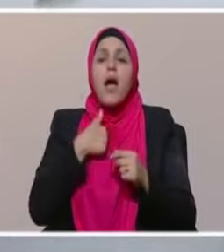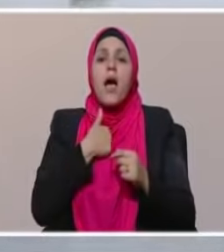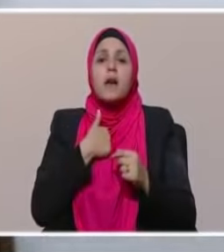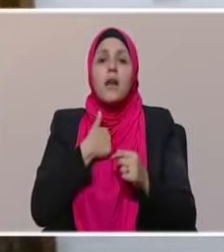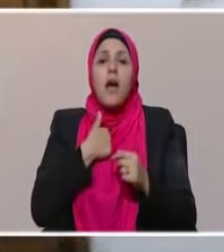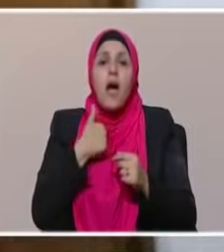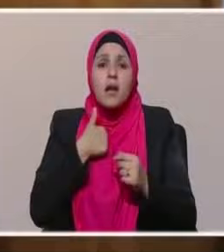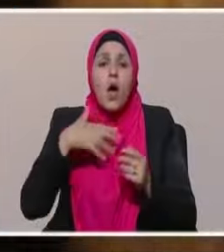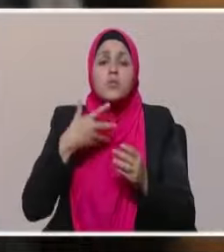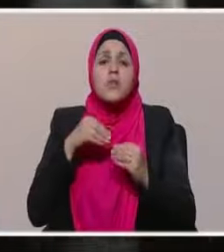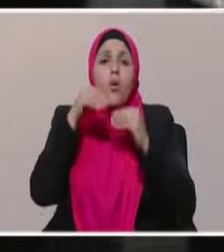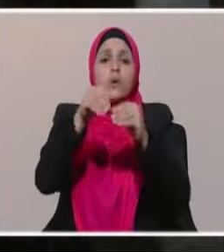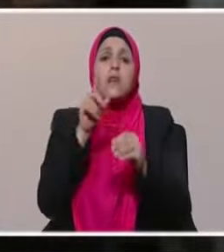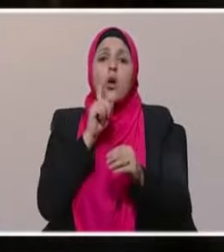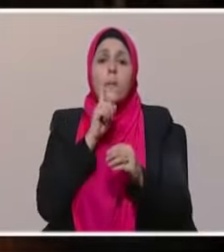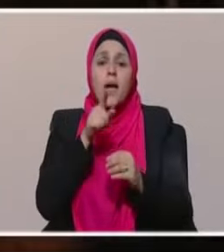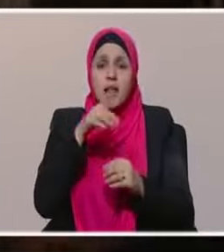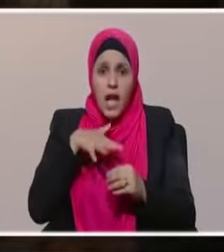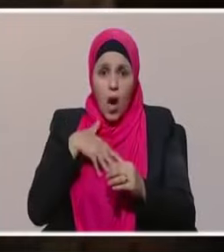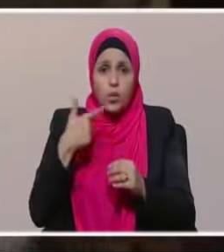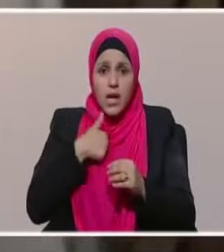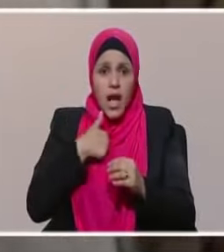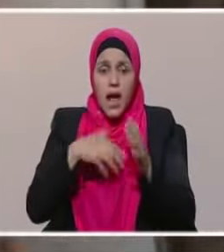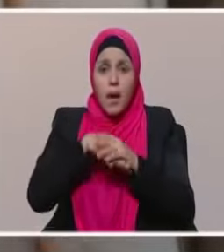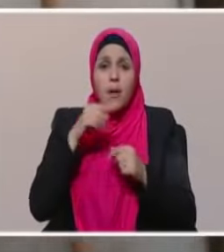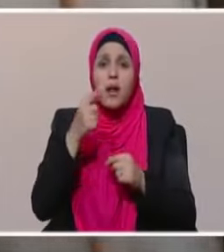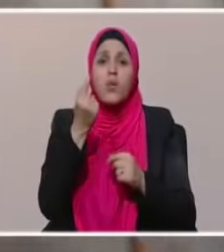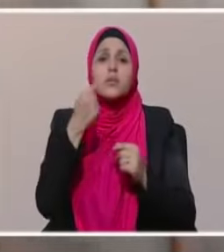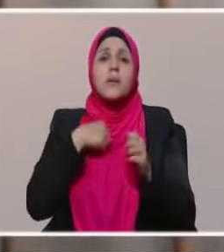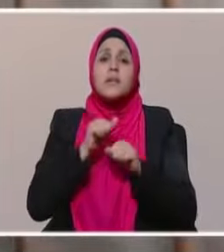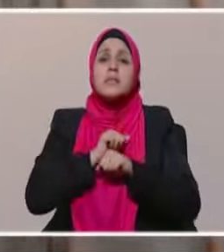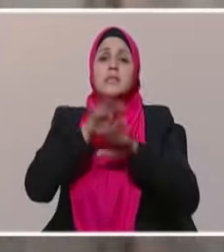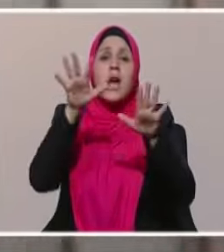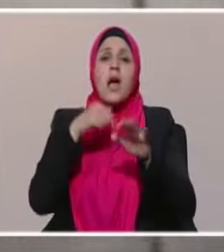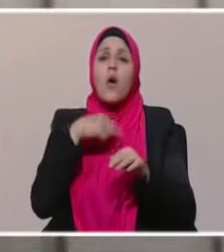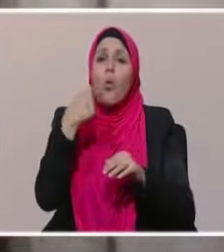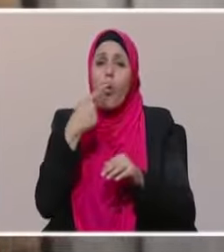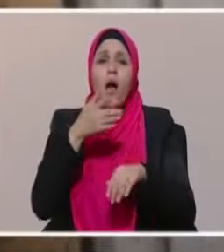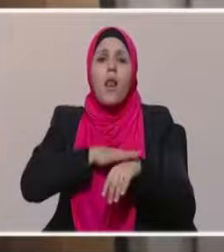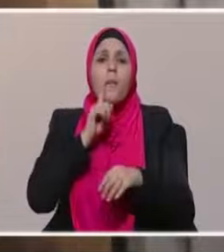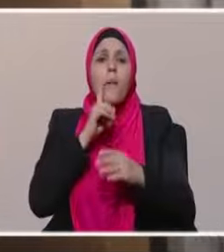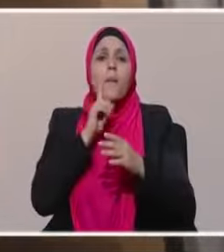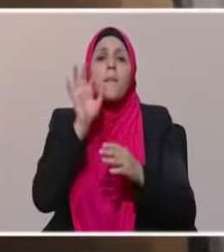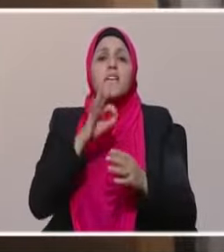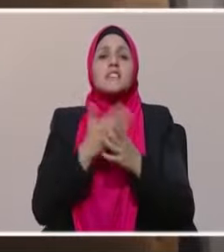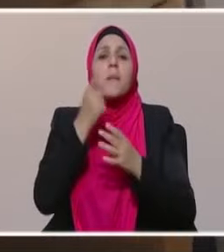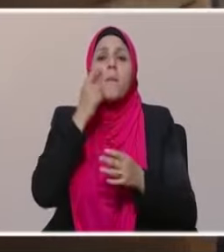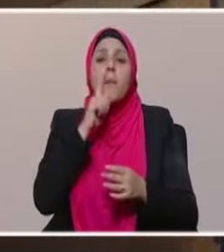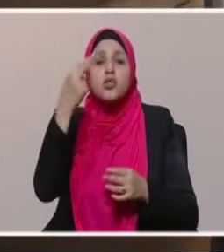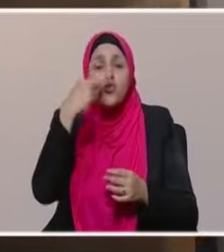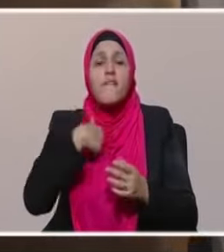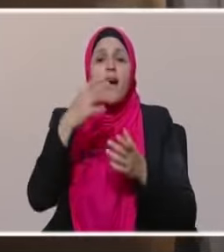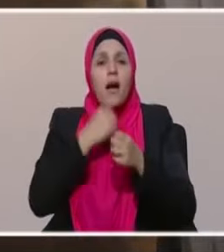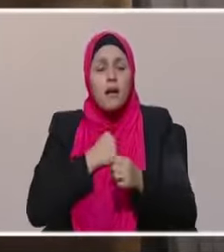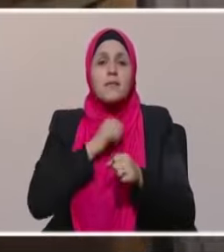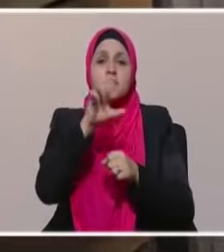ان انا اوصل لامي بس. يعني عايزني اعمل ايه؟ تتذاع الحلقه مش مشكله، عشان اوصل لامي. يعني